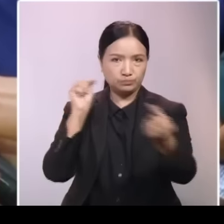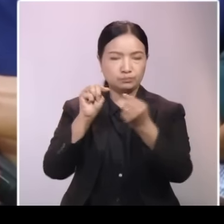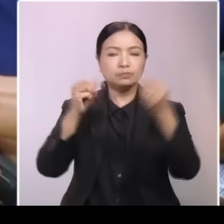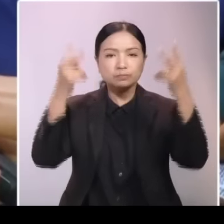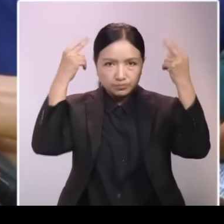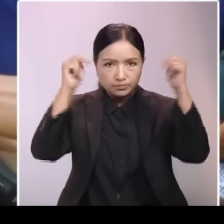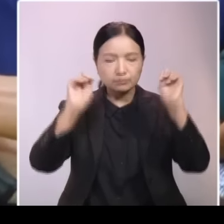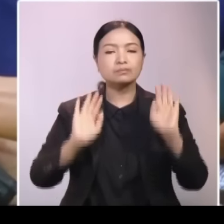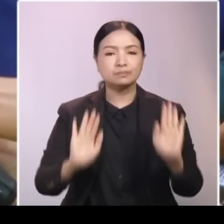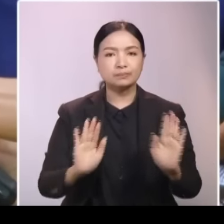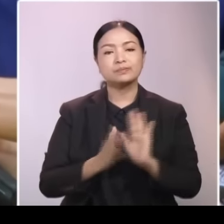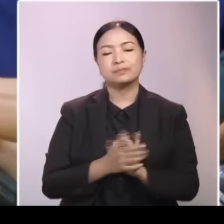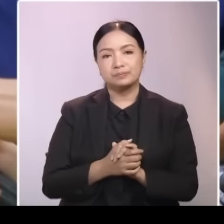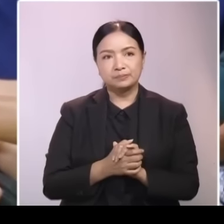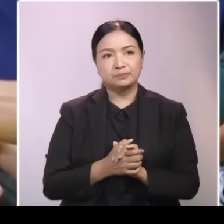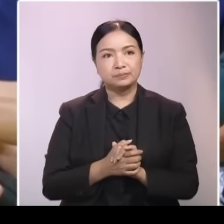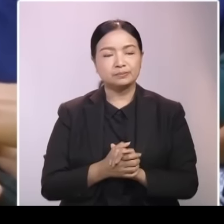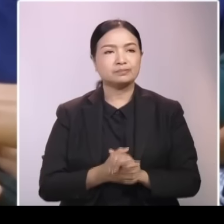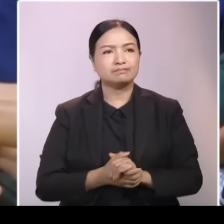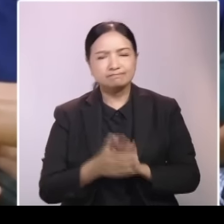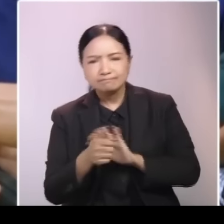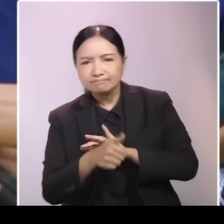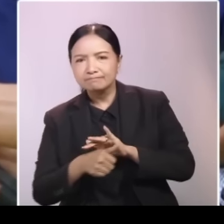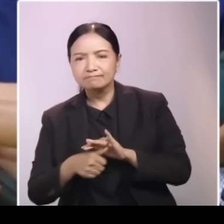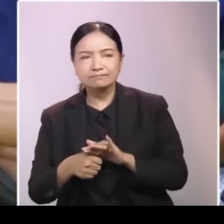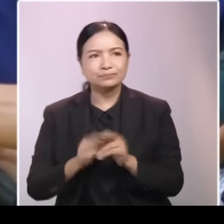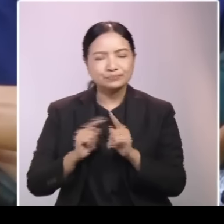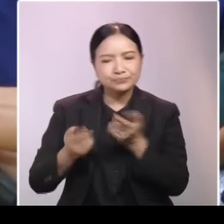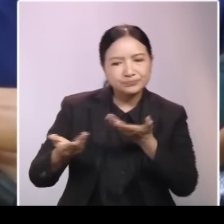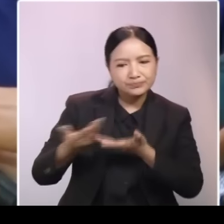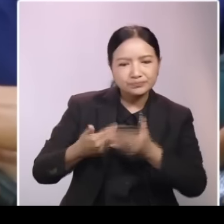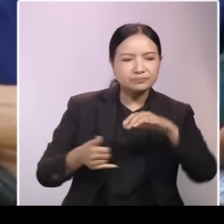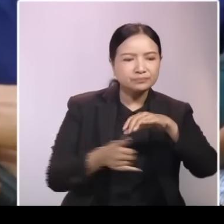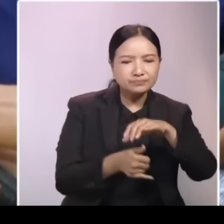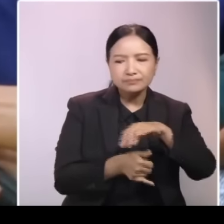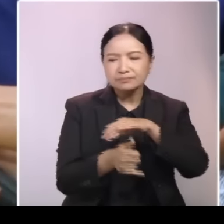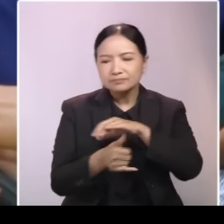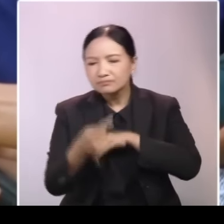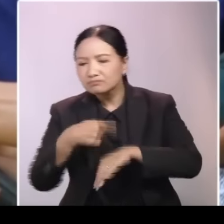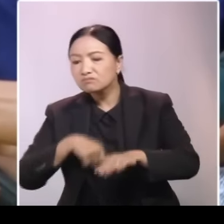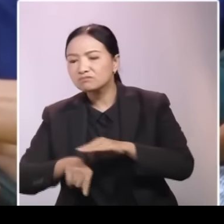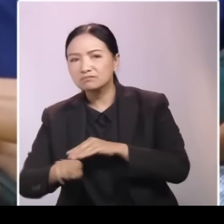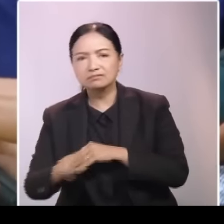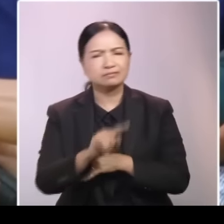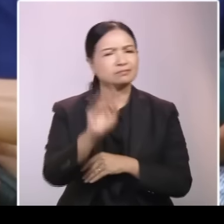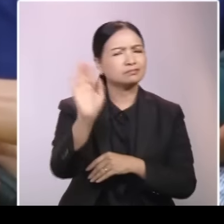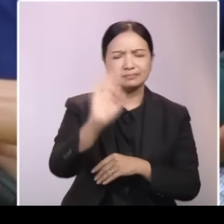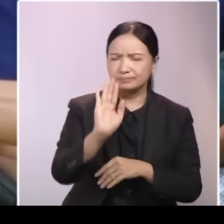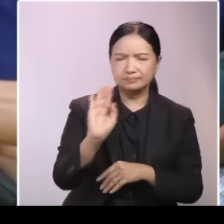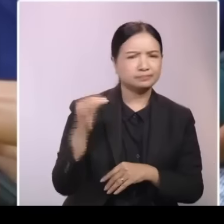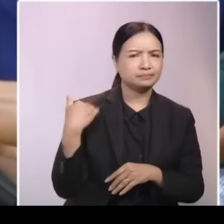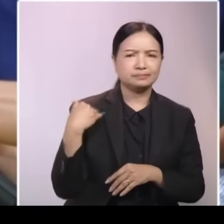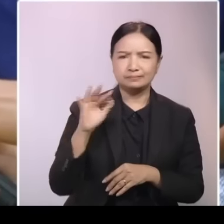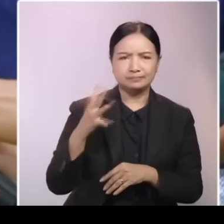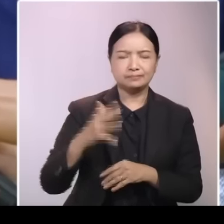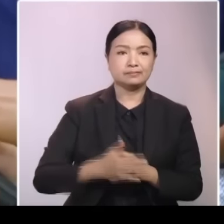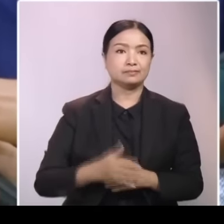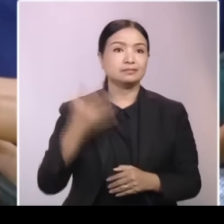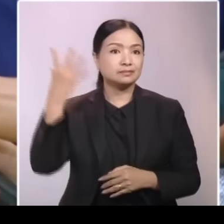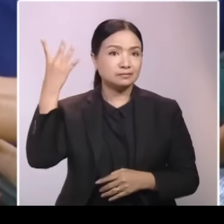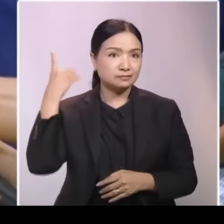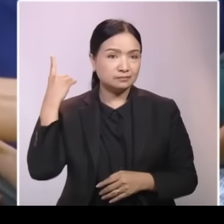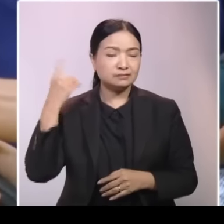เท่านั้นเองไม่มีไปแอบเข้าบ้านนี้แล้วไปมุดเข้าบ้านนั้นอีกว่าไม่มีครับเมื่อว